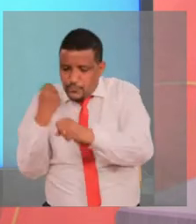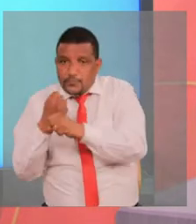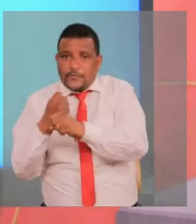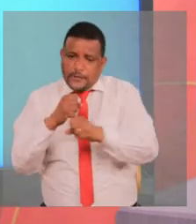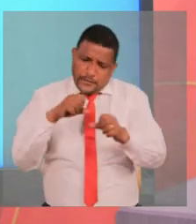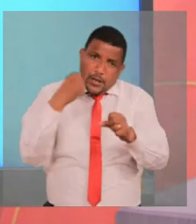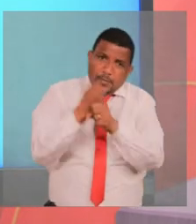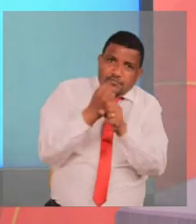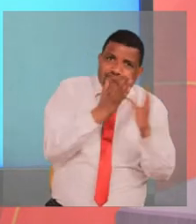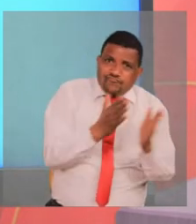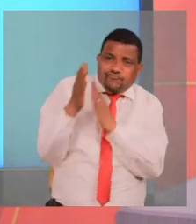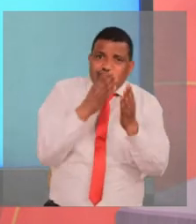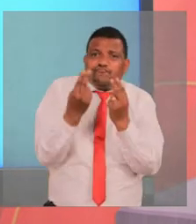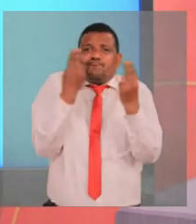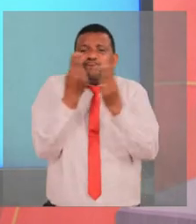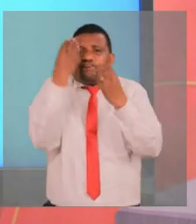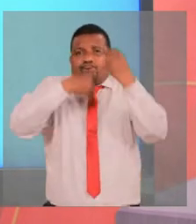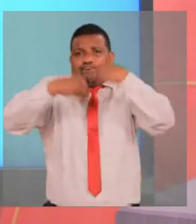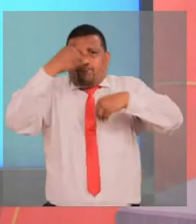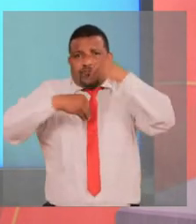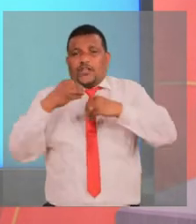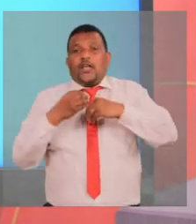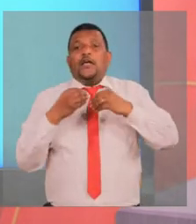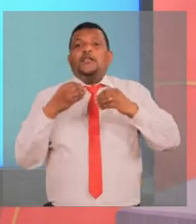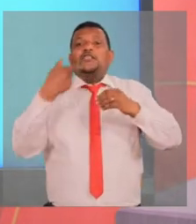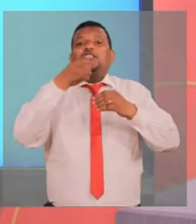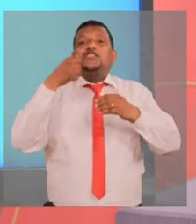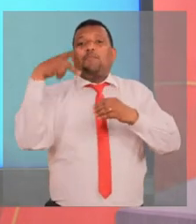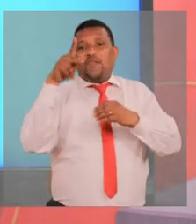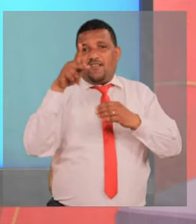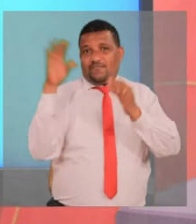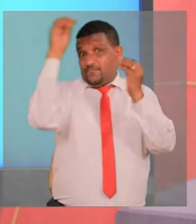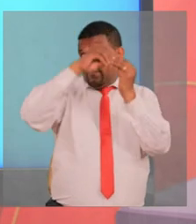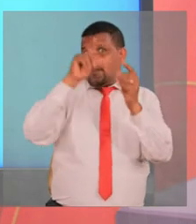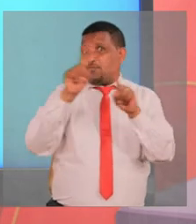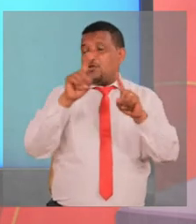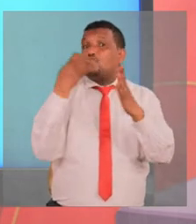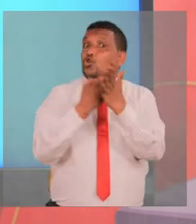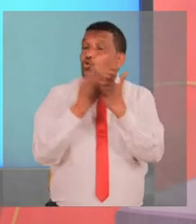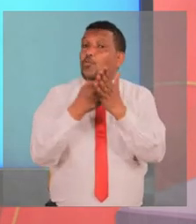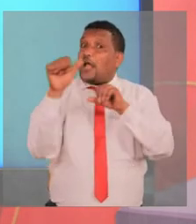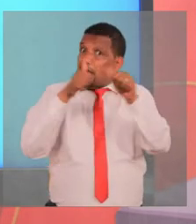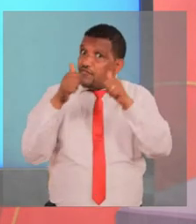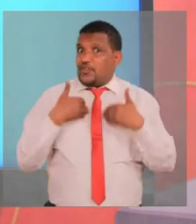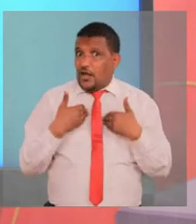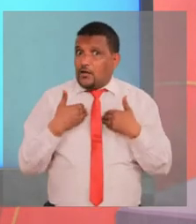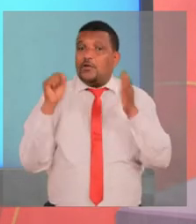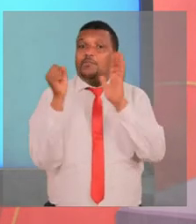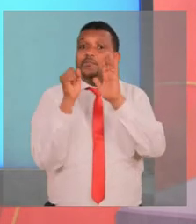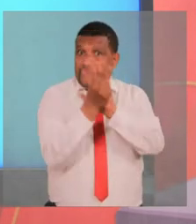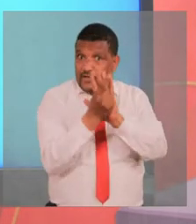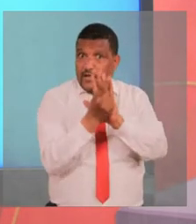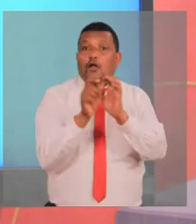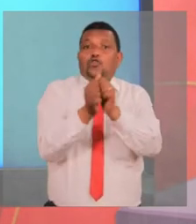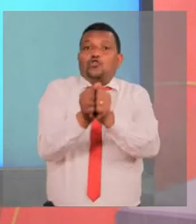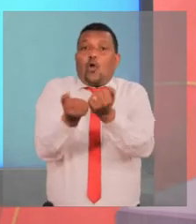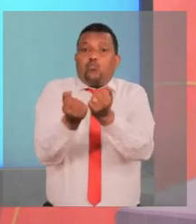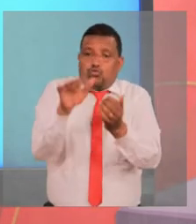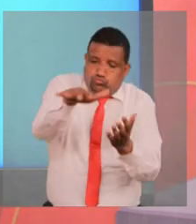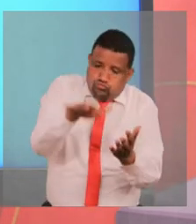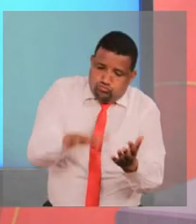कंज्यूम्ड इन होम और नॉट इंक्लूड इमेज 1GB बाद यह इकोनामिक एक्टिविटी फॉर एग्जांपल बेकिंग ब्रिज